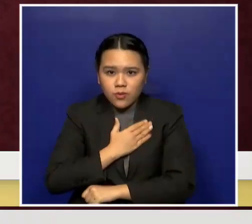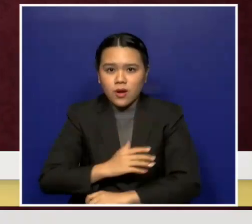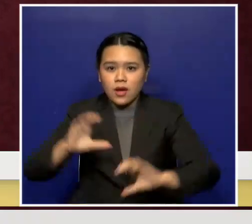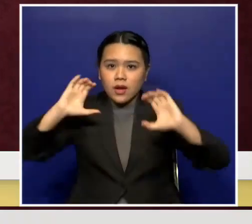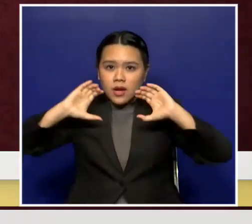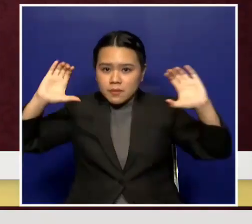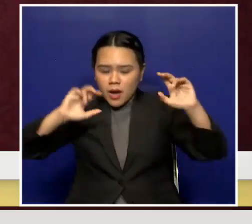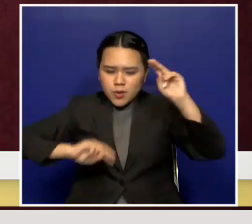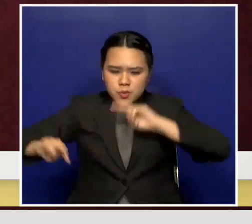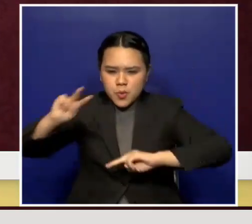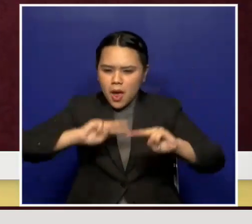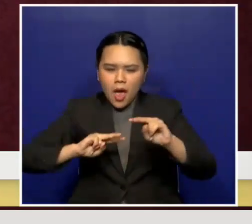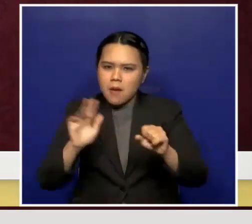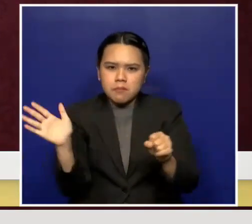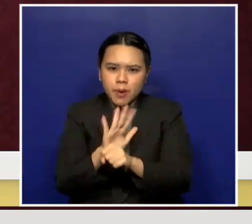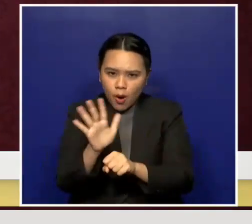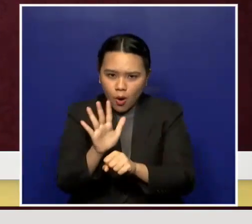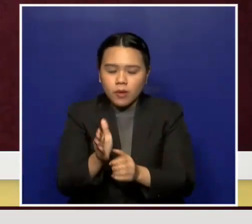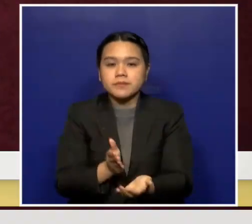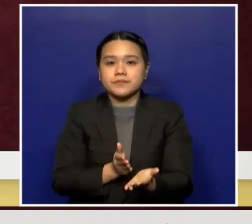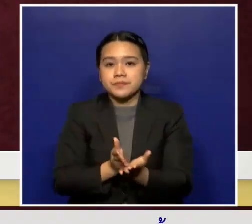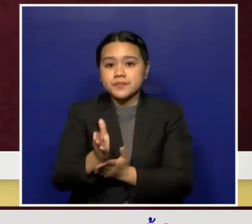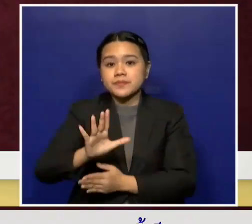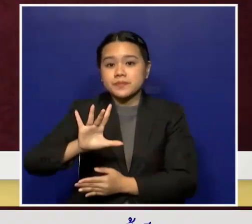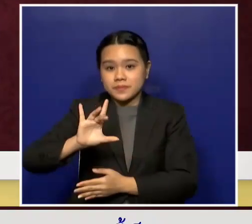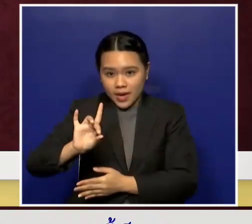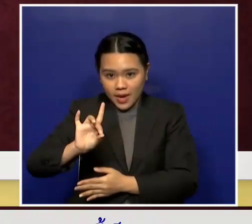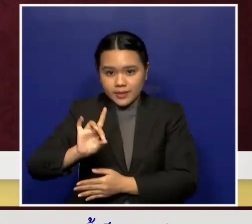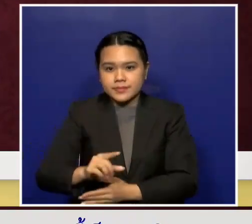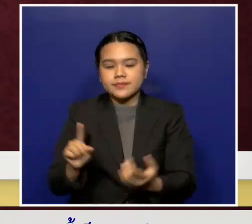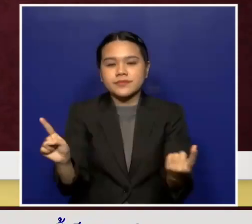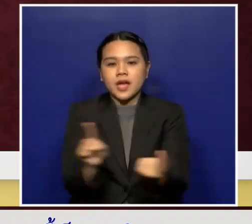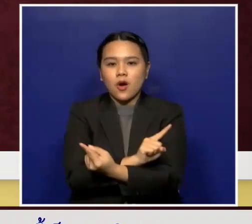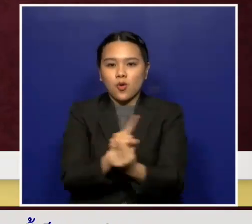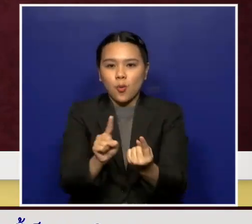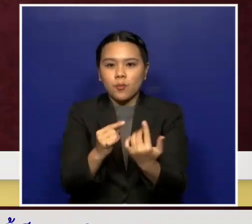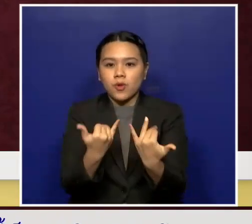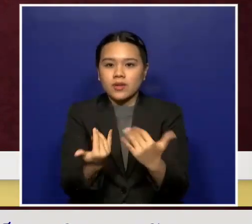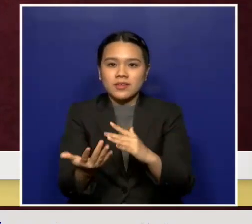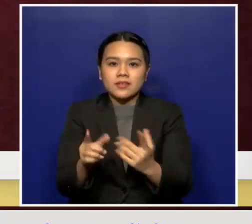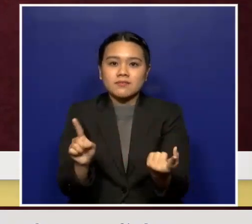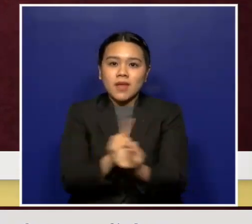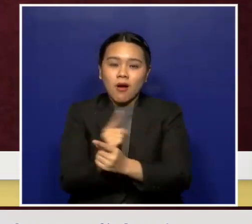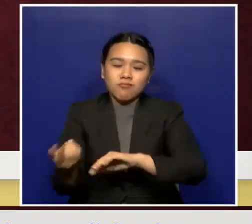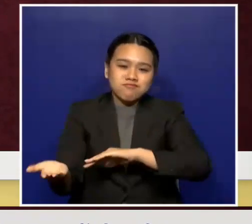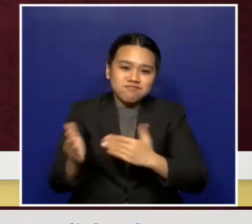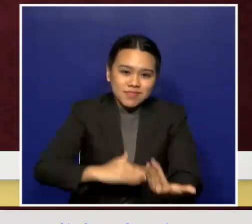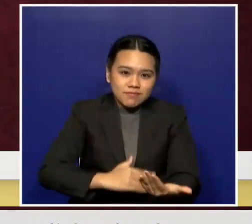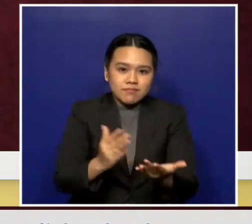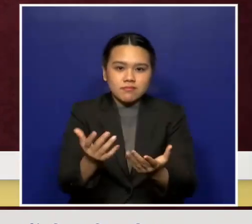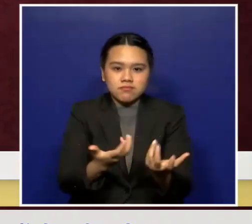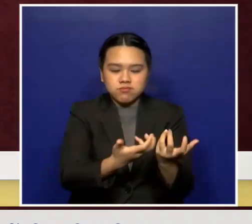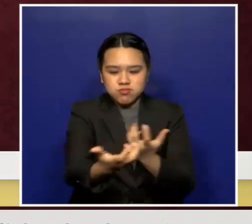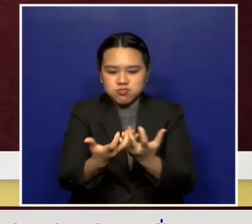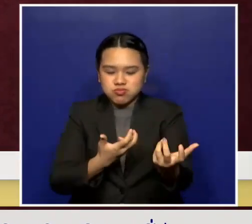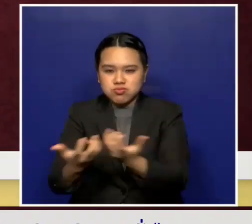เสาต้นที่8เขาเรียกสังคมวันนี้เป็นไงครับสังคมเสื่อมทรุดไหมแตกแยกไหมยาเส